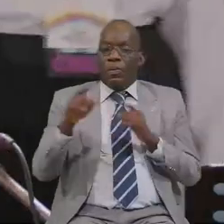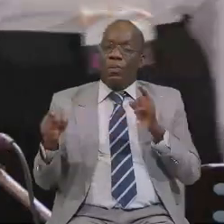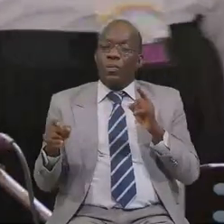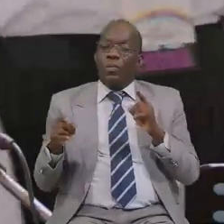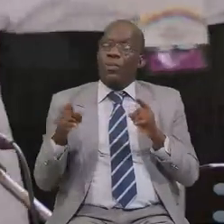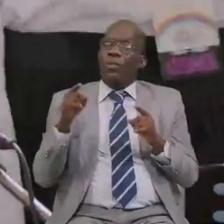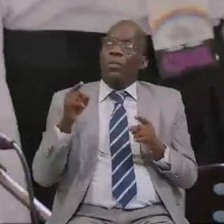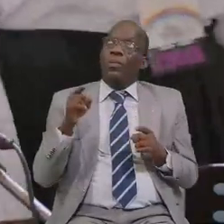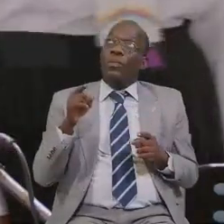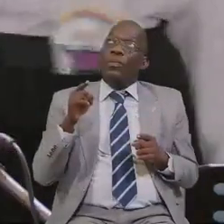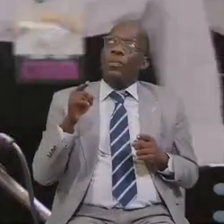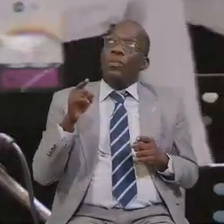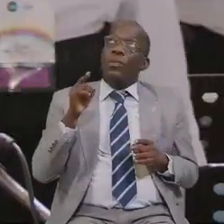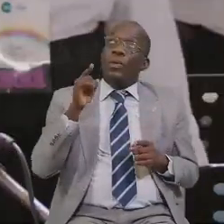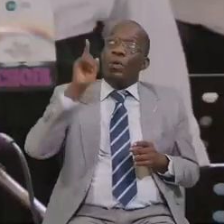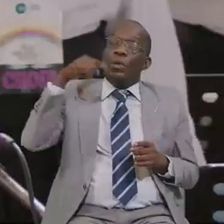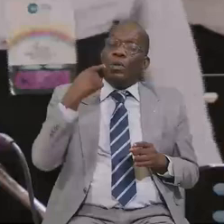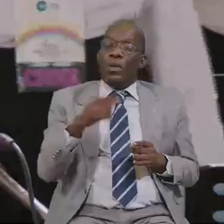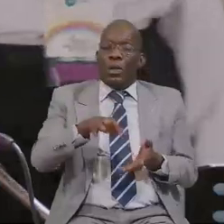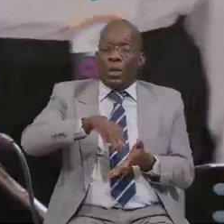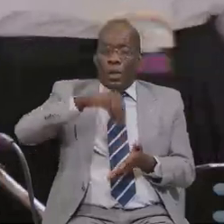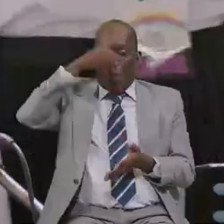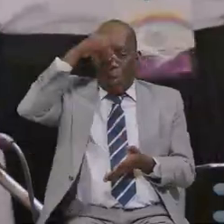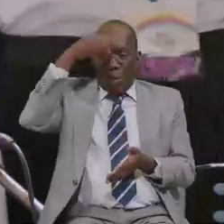Il dit apprenez de moi.